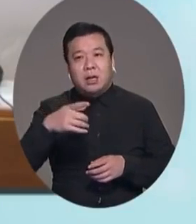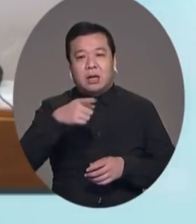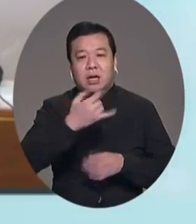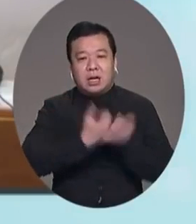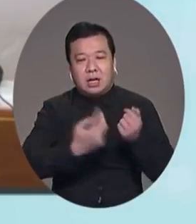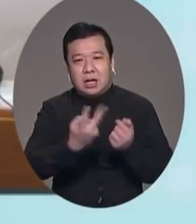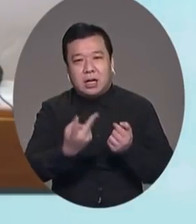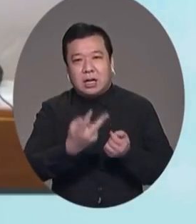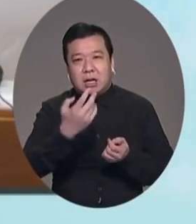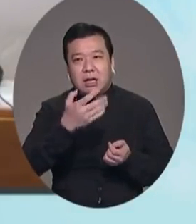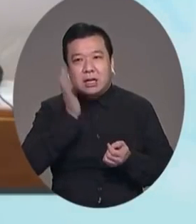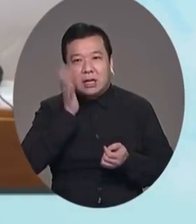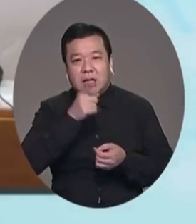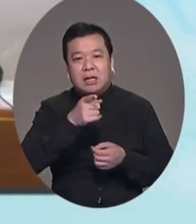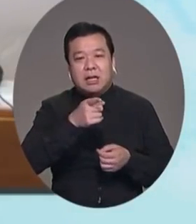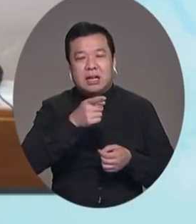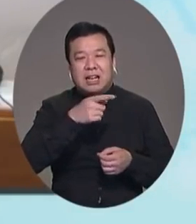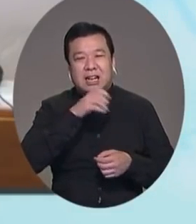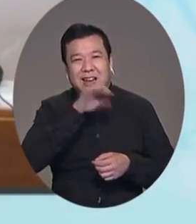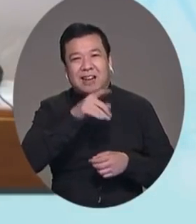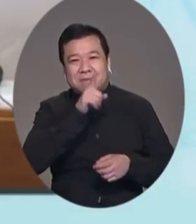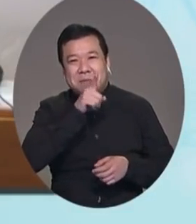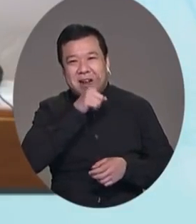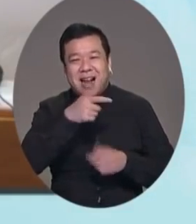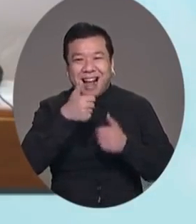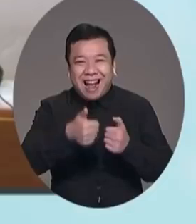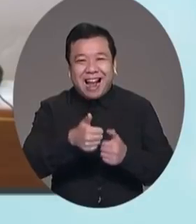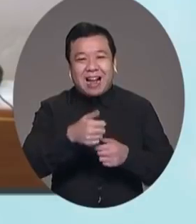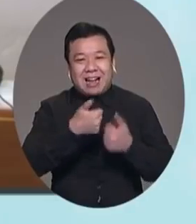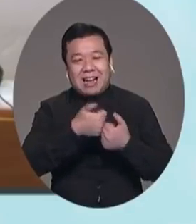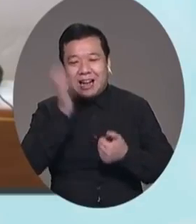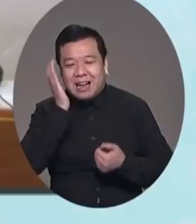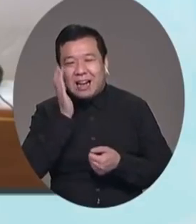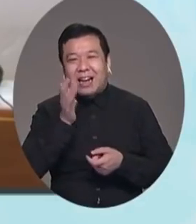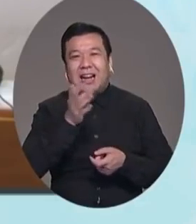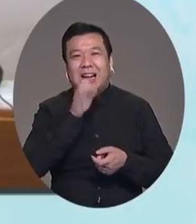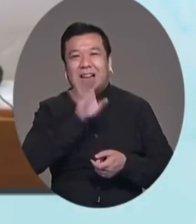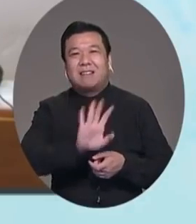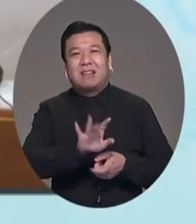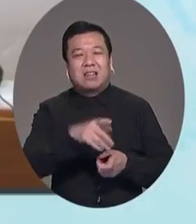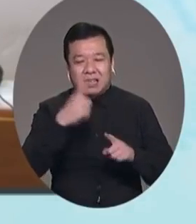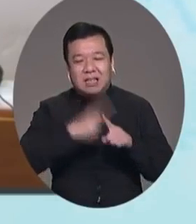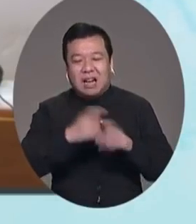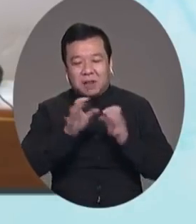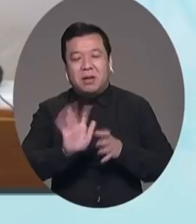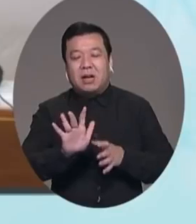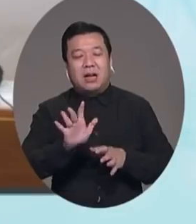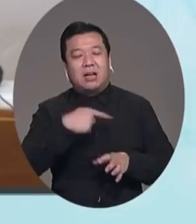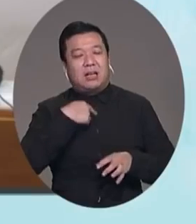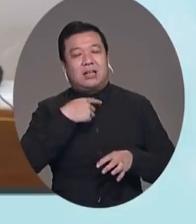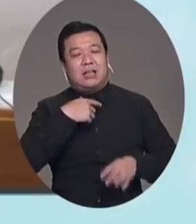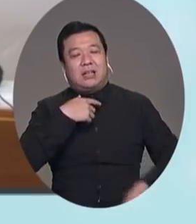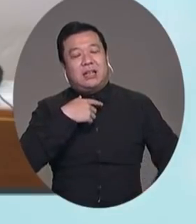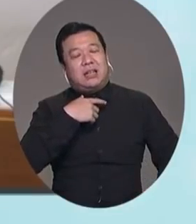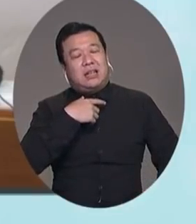不會要求媽媽公開去即是多謝他們，先生更加不用說，不過真的不可以討論，一展開討論